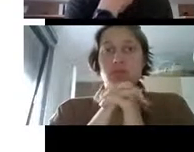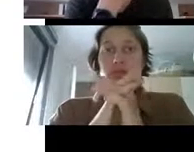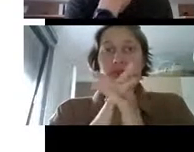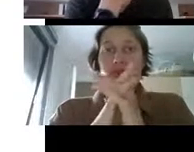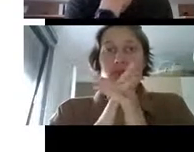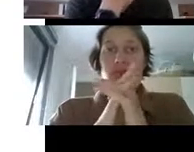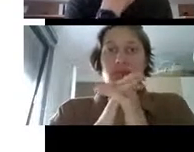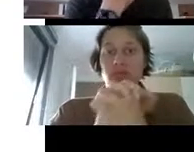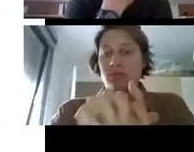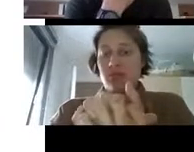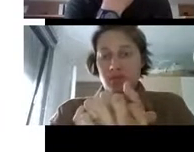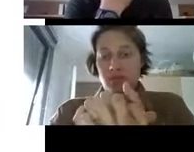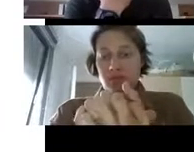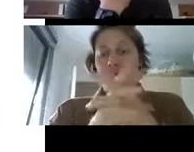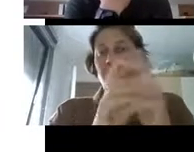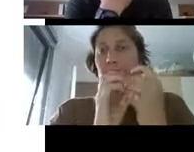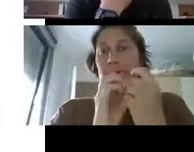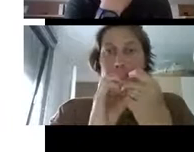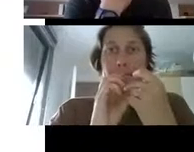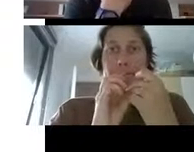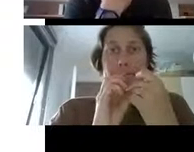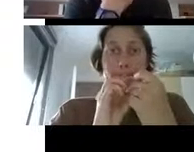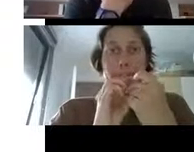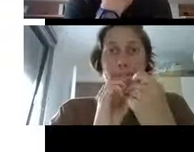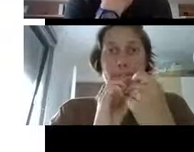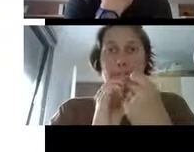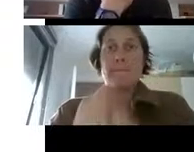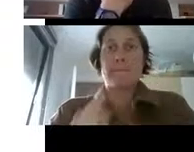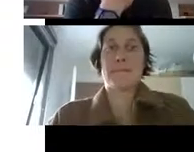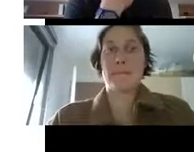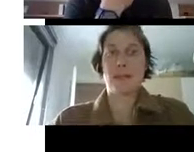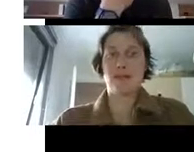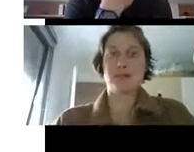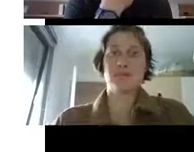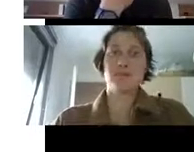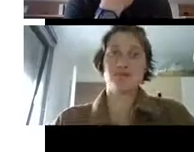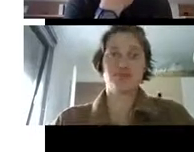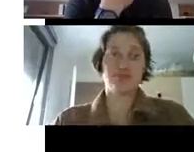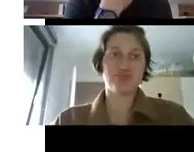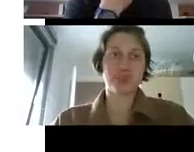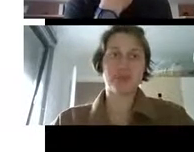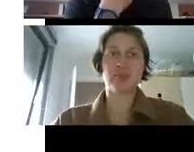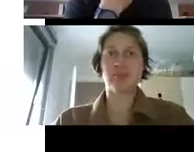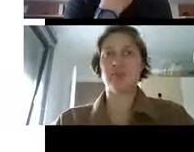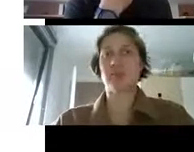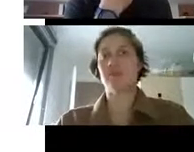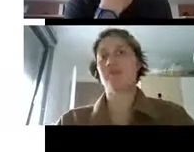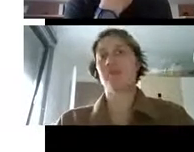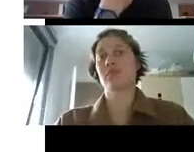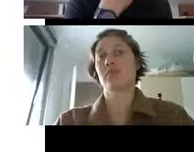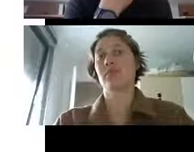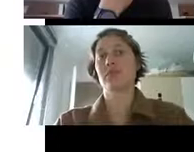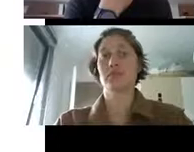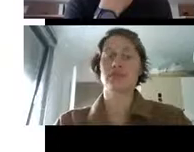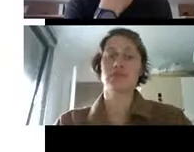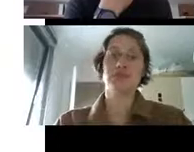hygiënepakketten. Het zal niet hetzelfde zijn als vorig jaar met de afhaalmomenten en dat elke jeugdvereniging tot 5 van die pakketten gratis kan komen afhalen